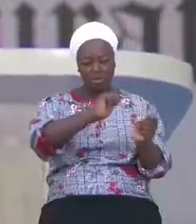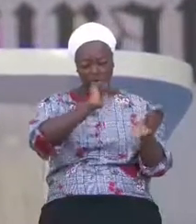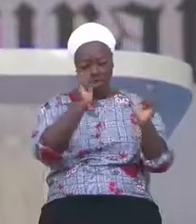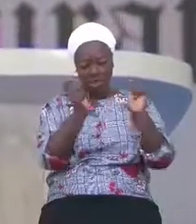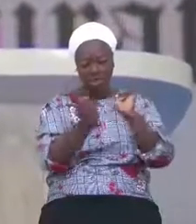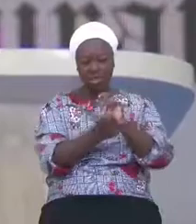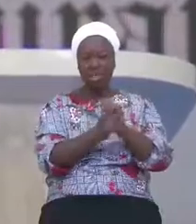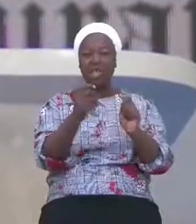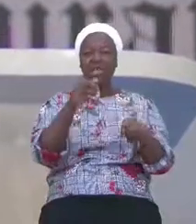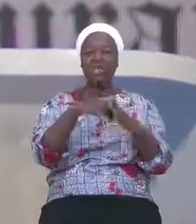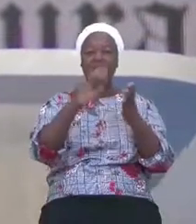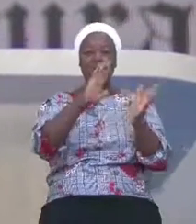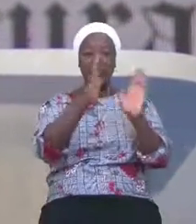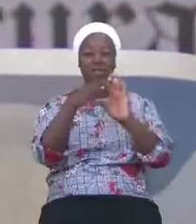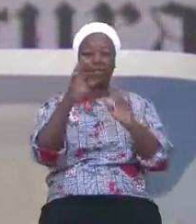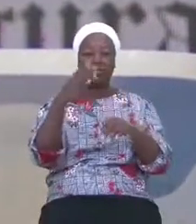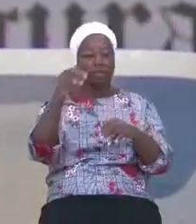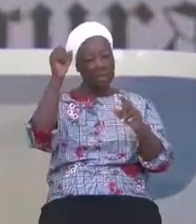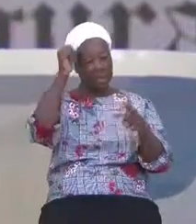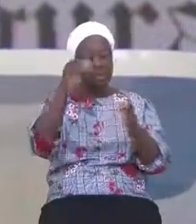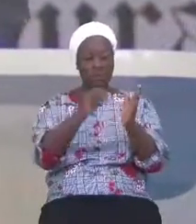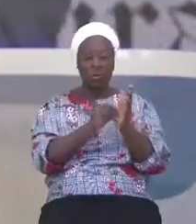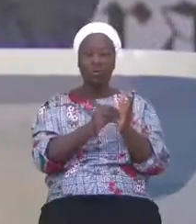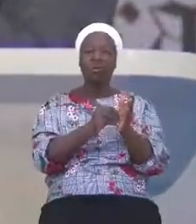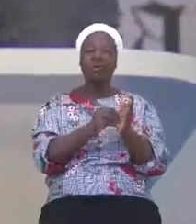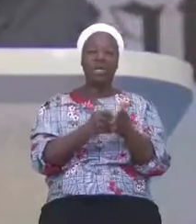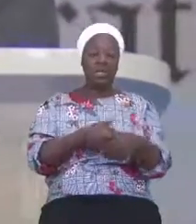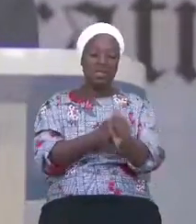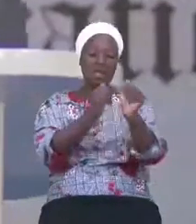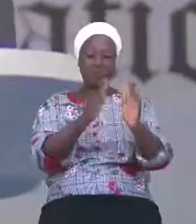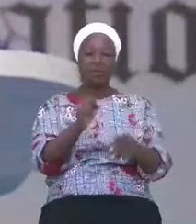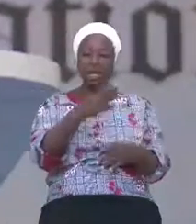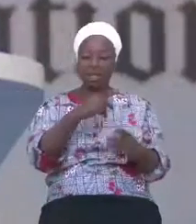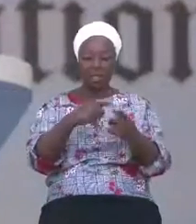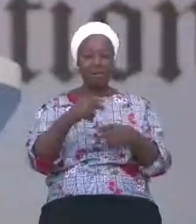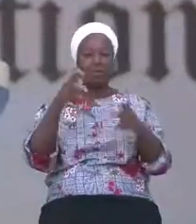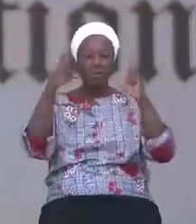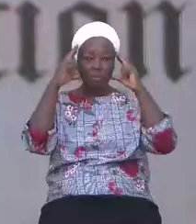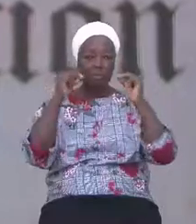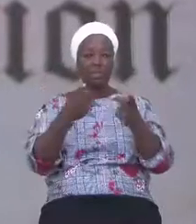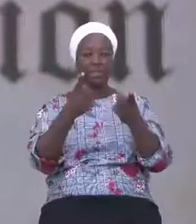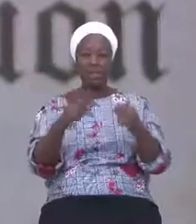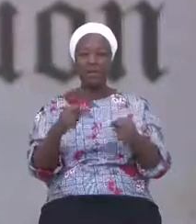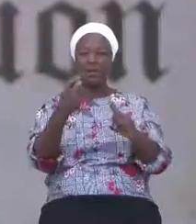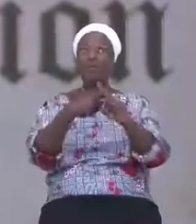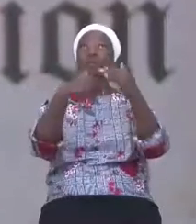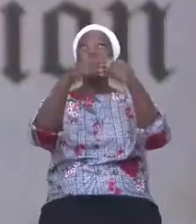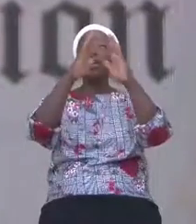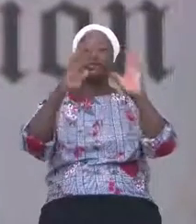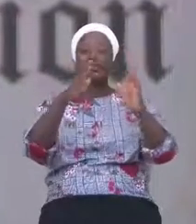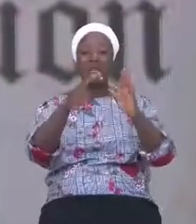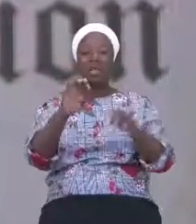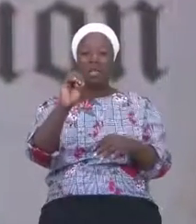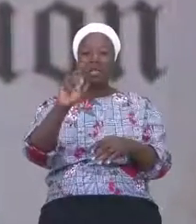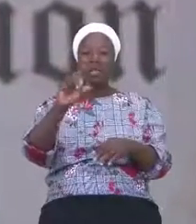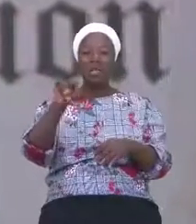transfiguré en la présence de ses disciples. Et Moïse est descendu du ciel, Élie